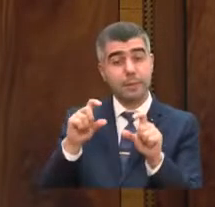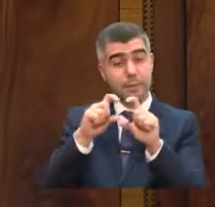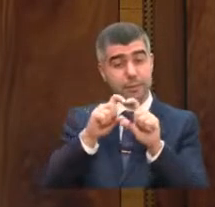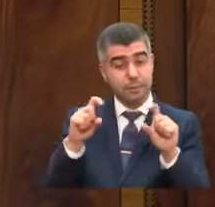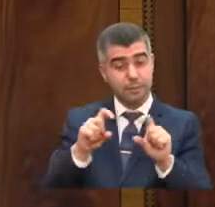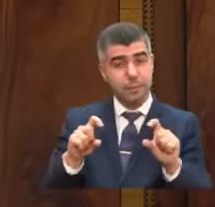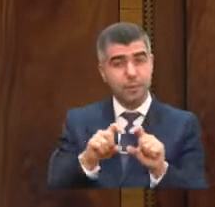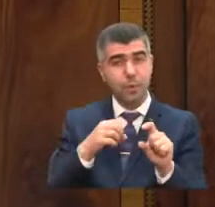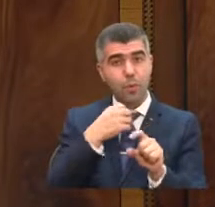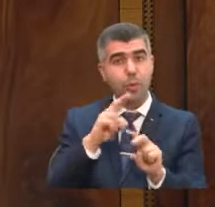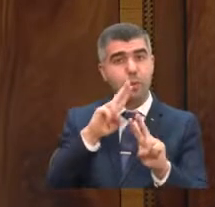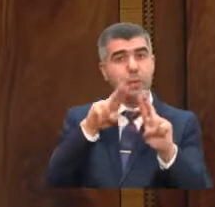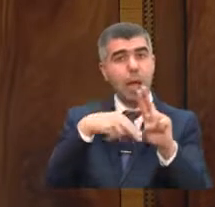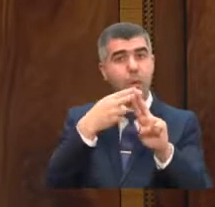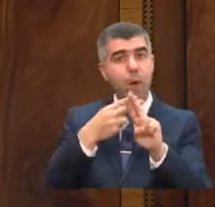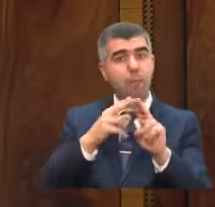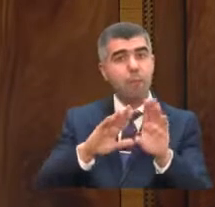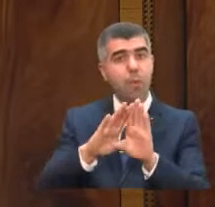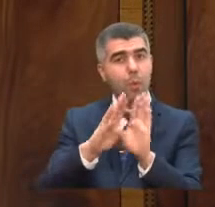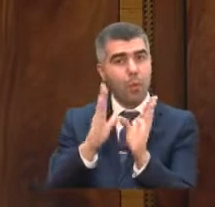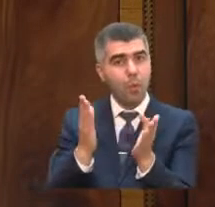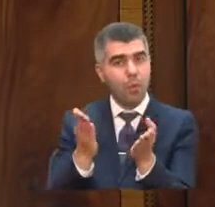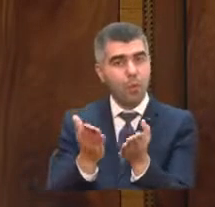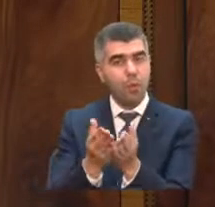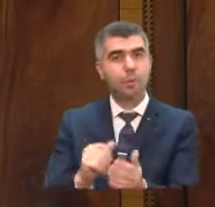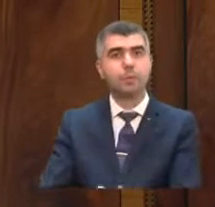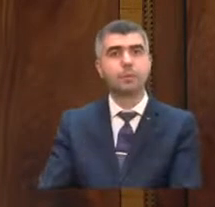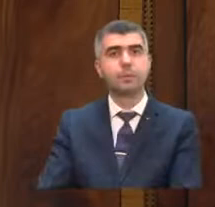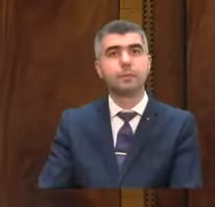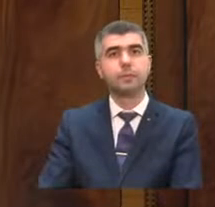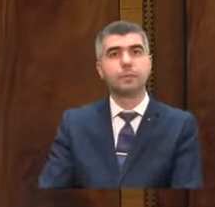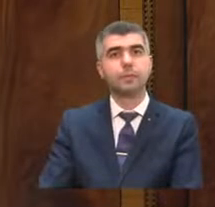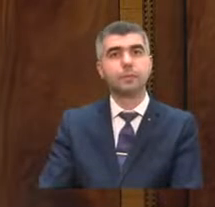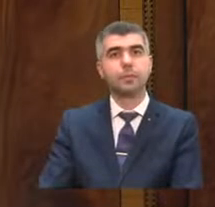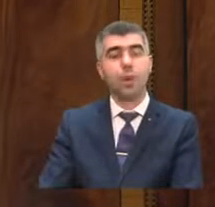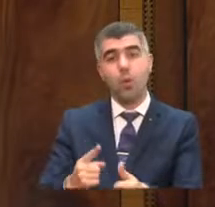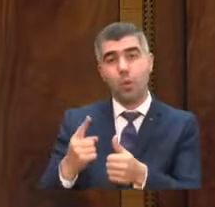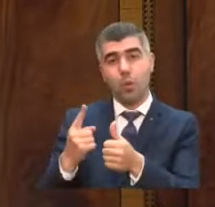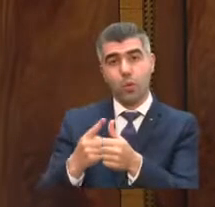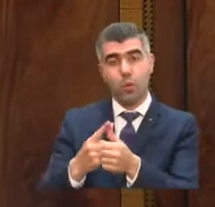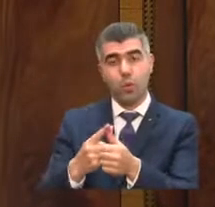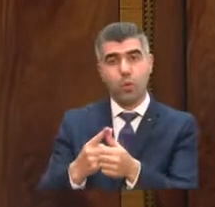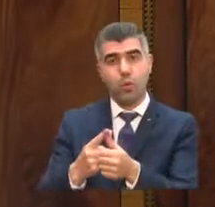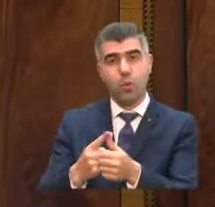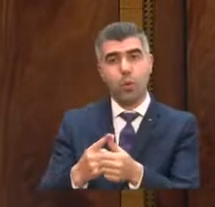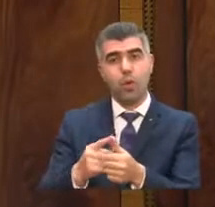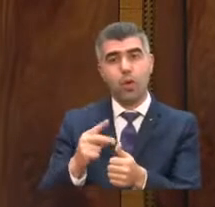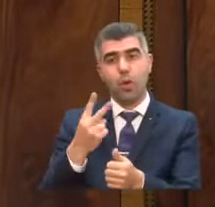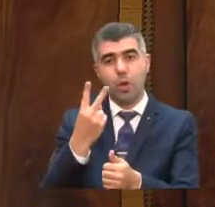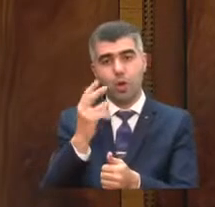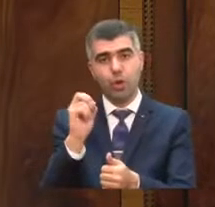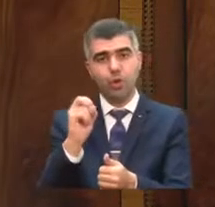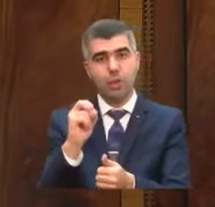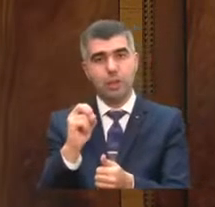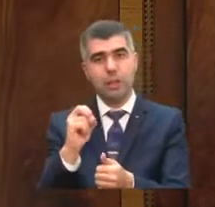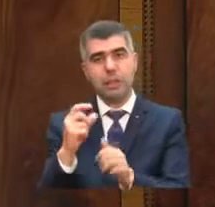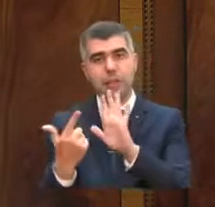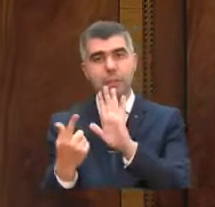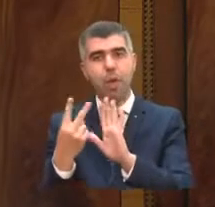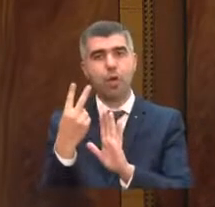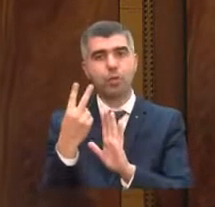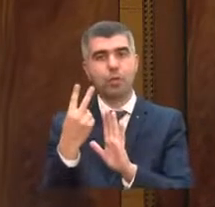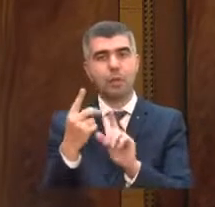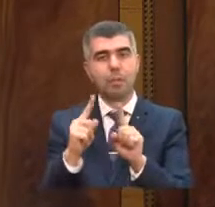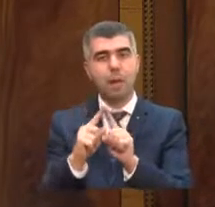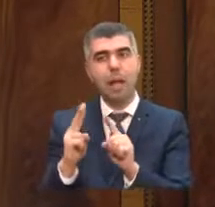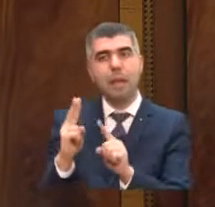على الأسئلة ديال السيدات والسادة النواب: أولا، عندنا البرنامج ديال 2027 الذي ترأس انطلاقة جلالة الملك في